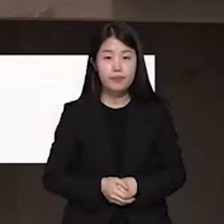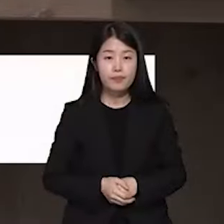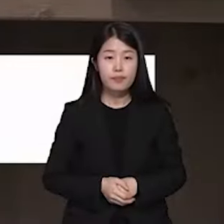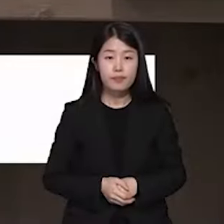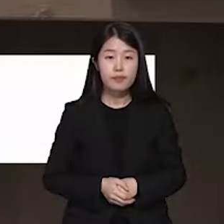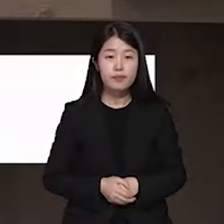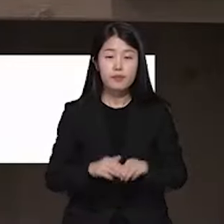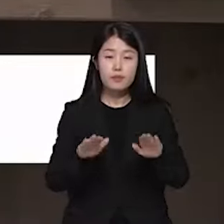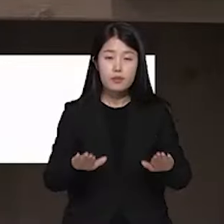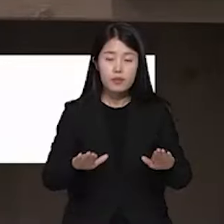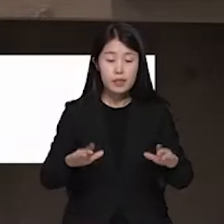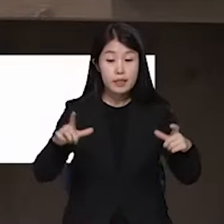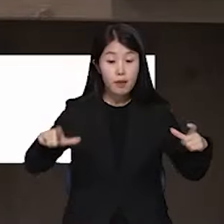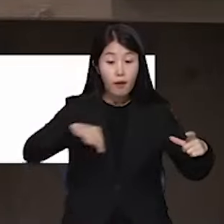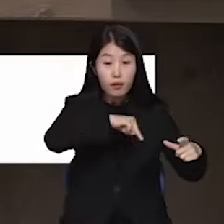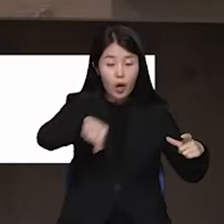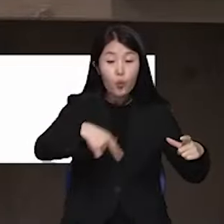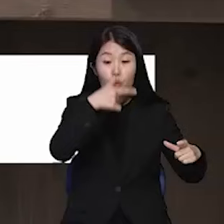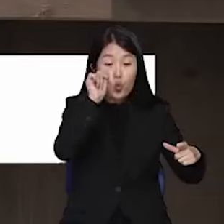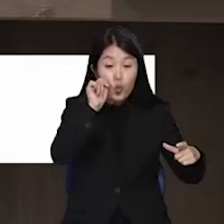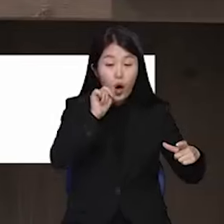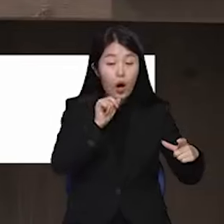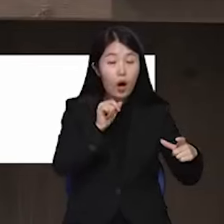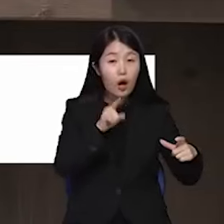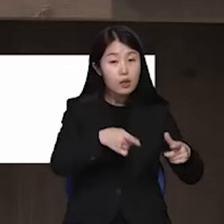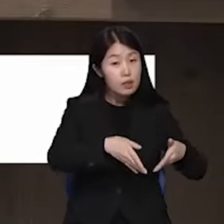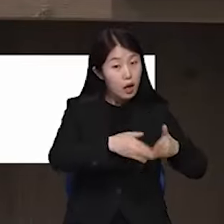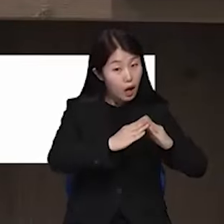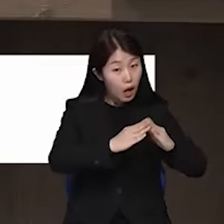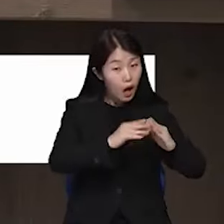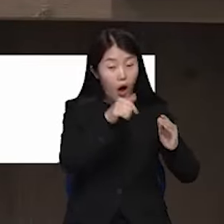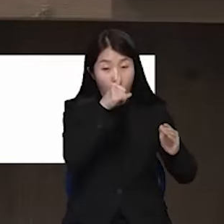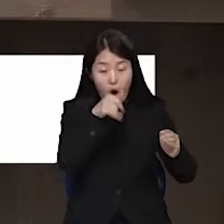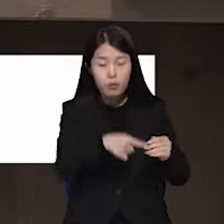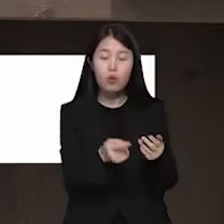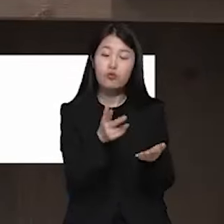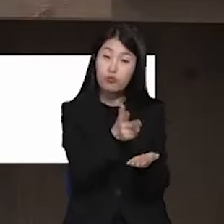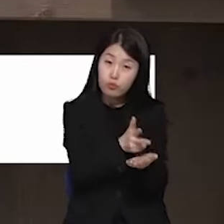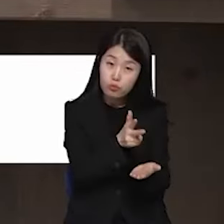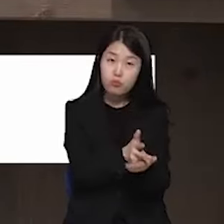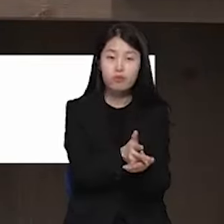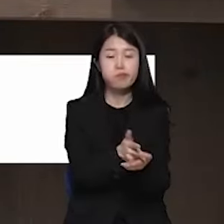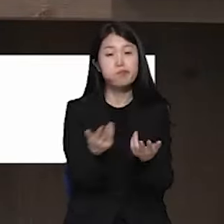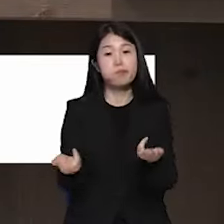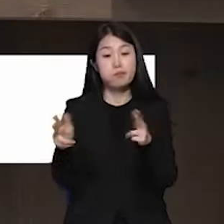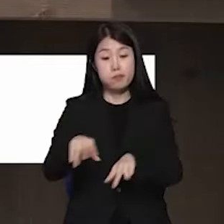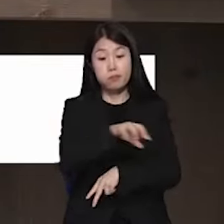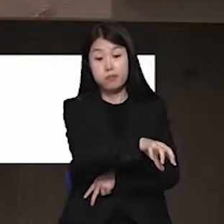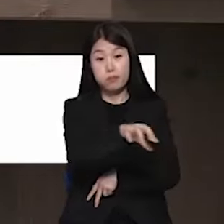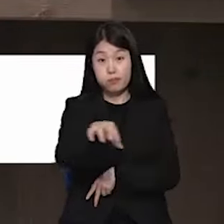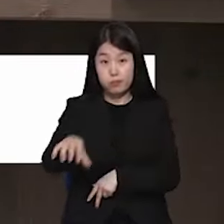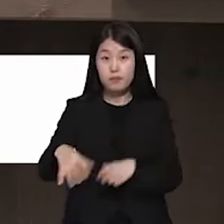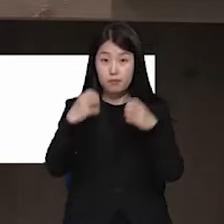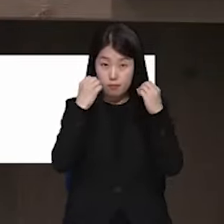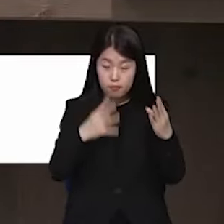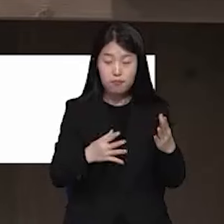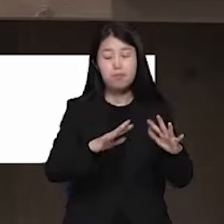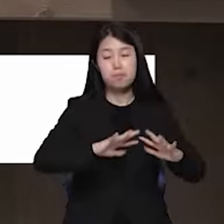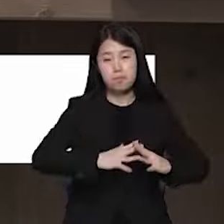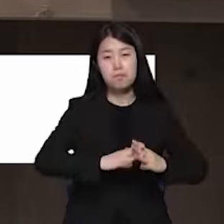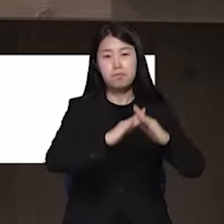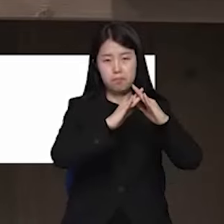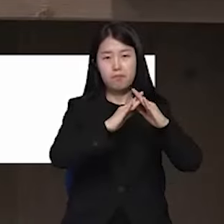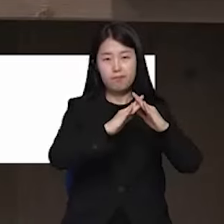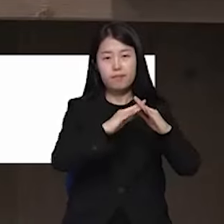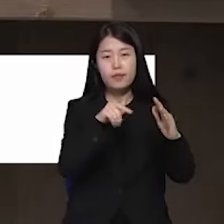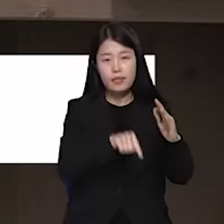인프라를 우선적으로 좀 선별해서 뭐 어 주차장이라 그가 공원이라 그가 물량을 가지고 어 실제로 이제 공사를 할 수